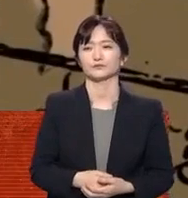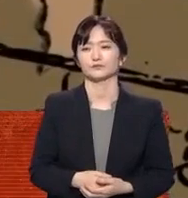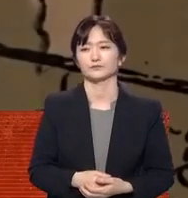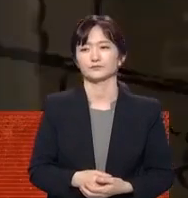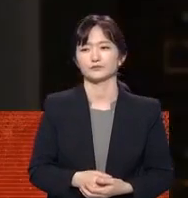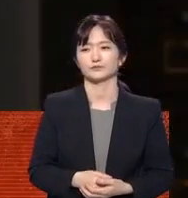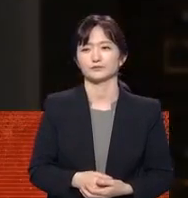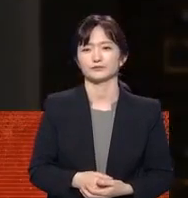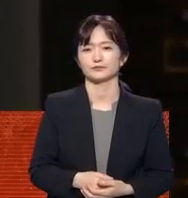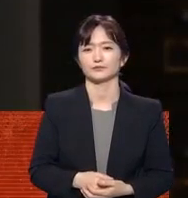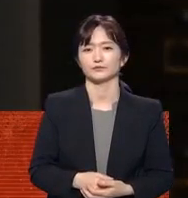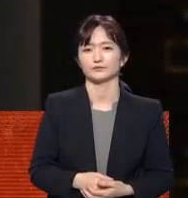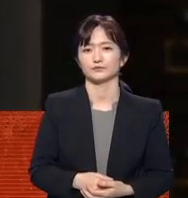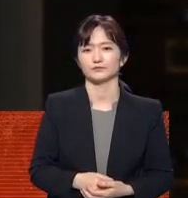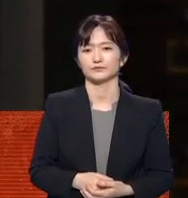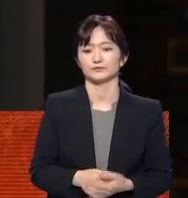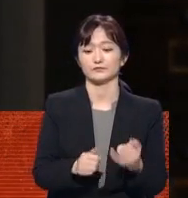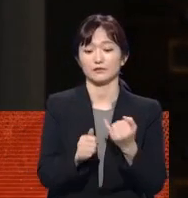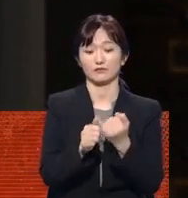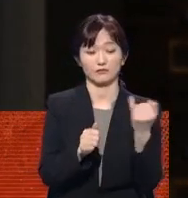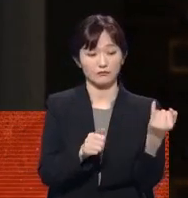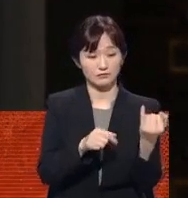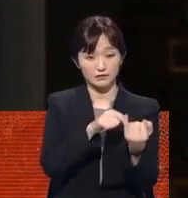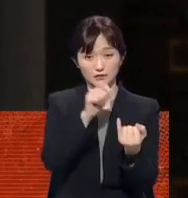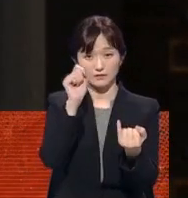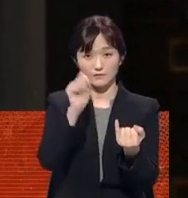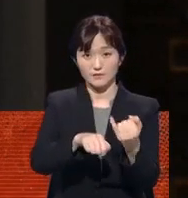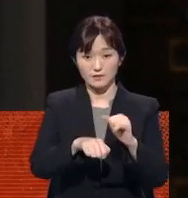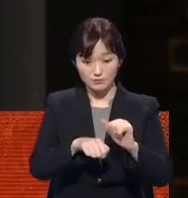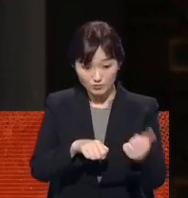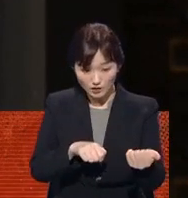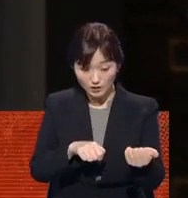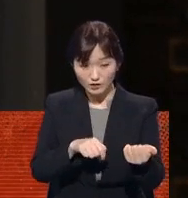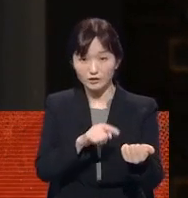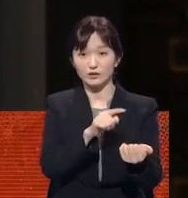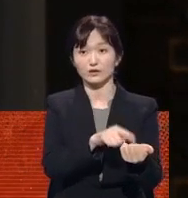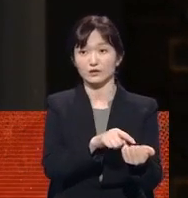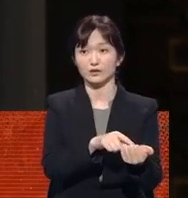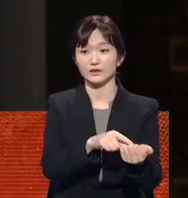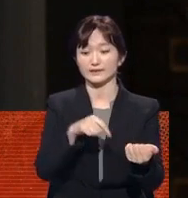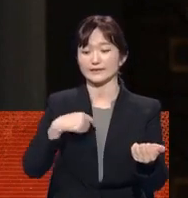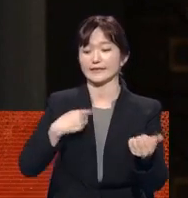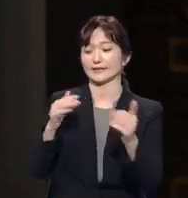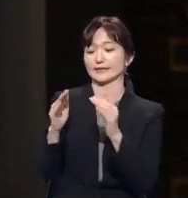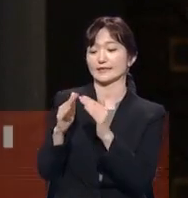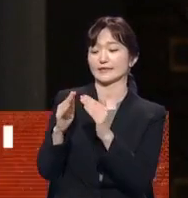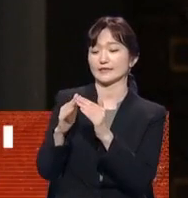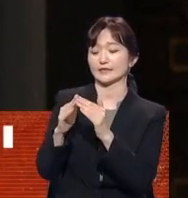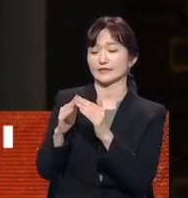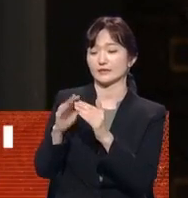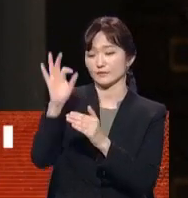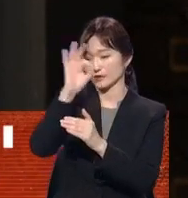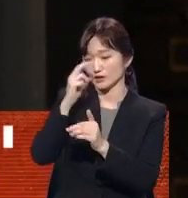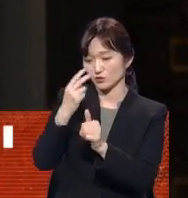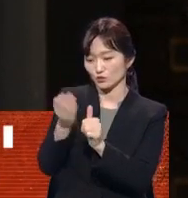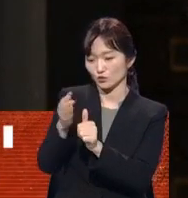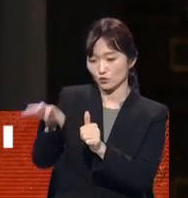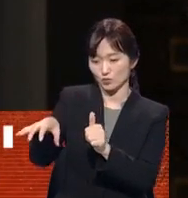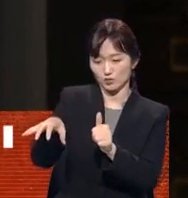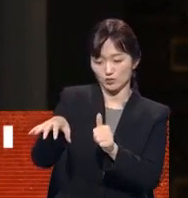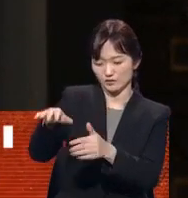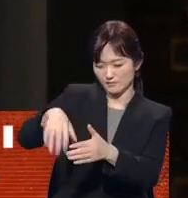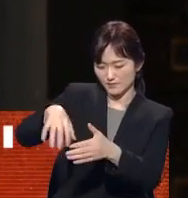아 진짜 자신의 아내를 살해해서 그 시신을 자신의 집 마당 돼지 우리의